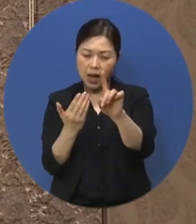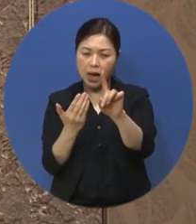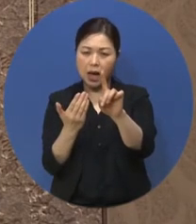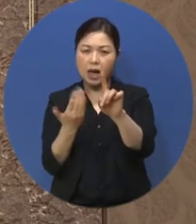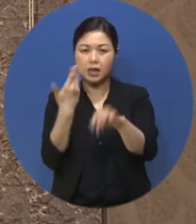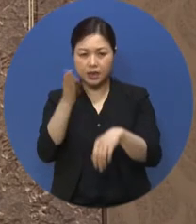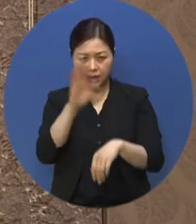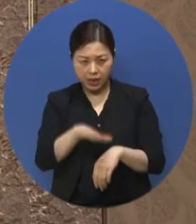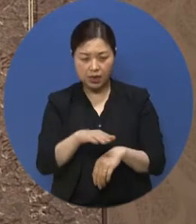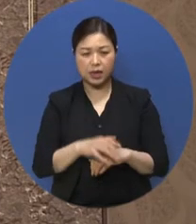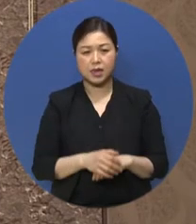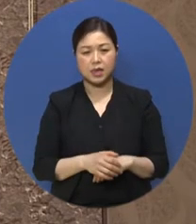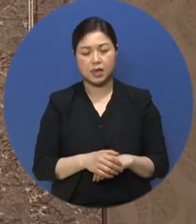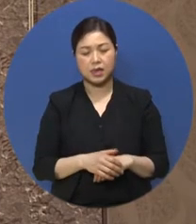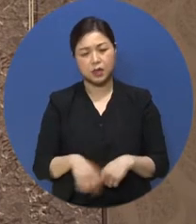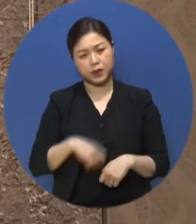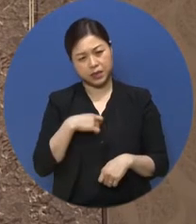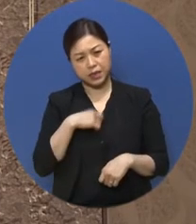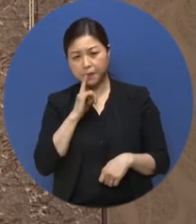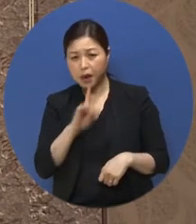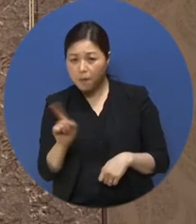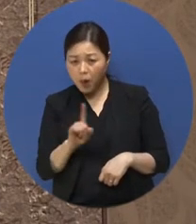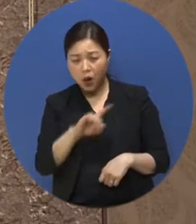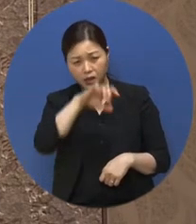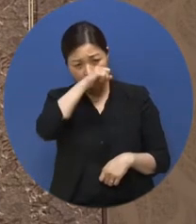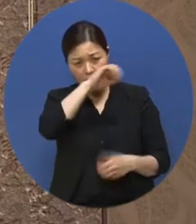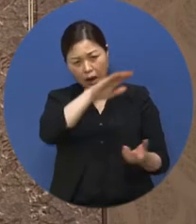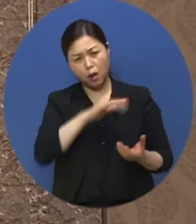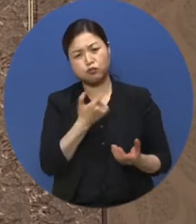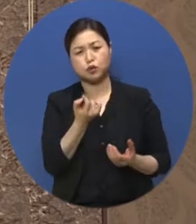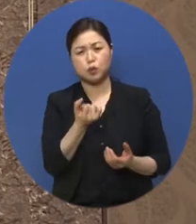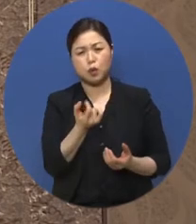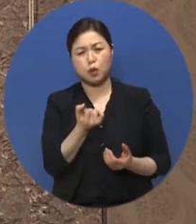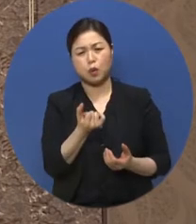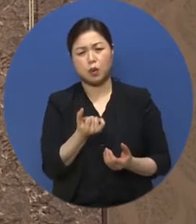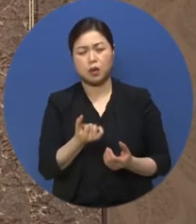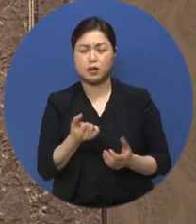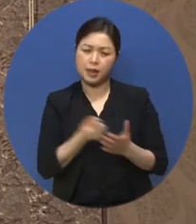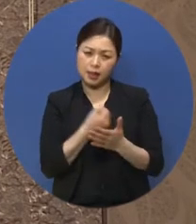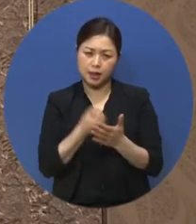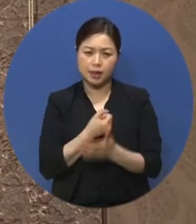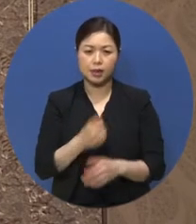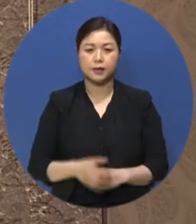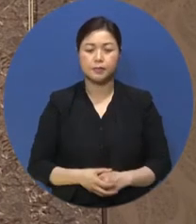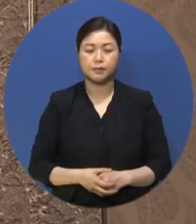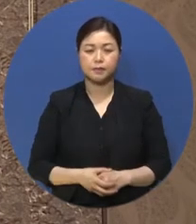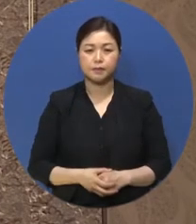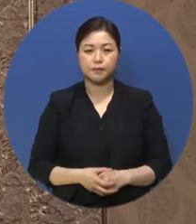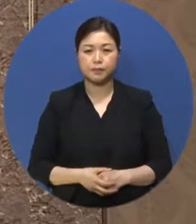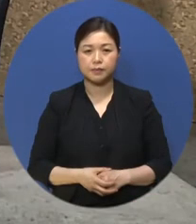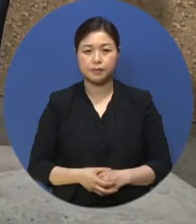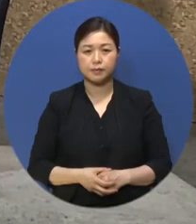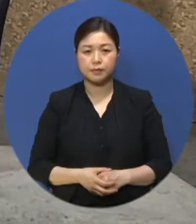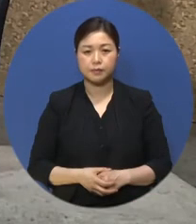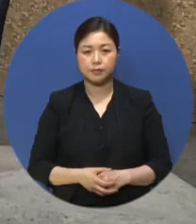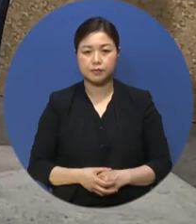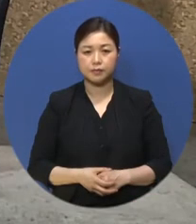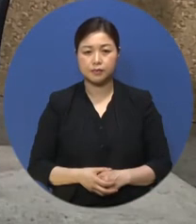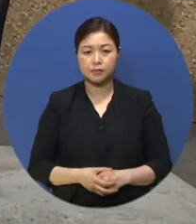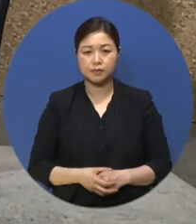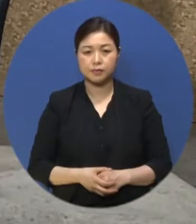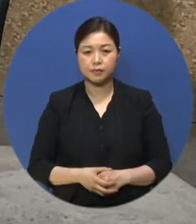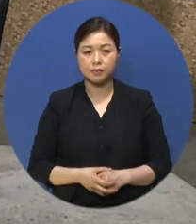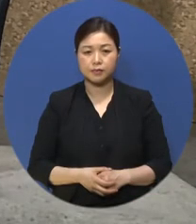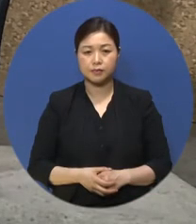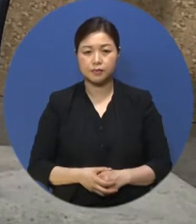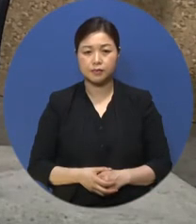네. 저희 솔직히 예산이 좀 부족한 게 많습니다. 어. 그래서 그게 좀 안타까운 지금 실정이죠. 네. 그리고 또